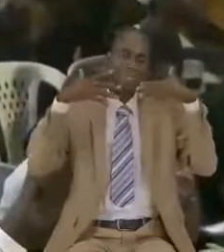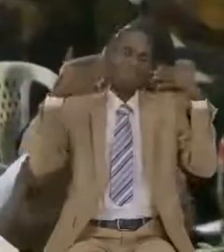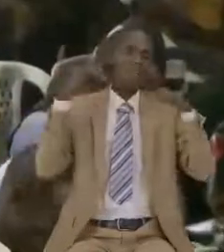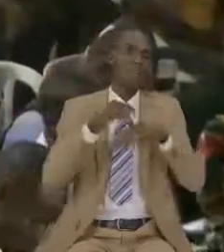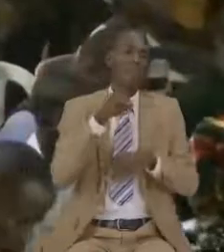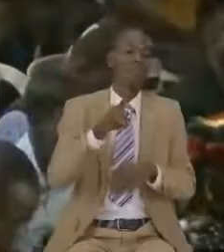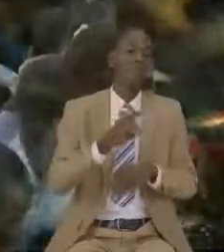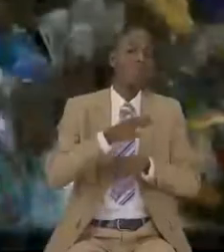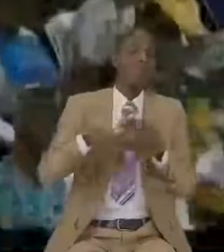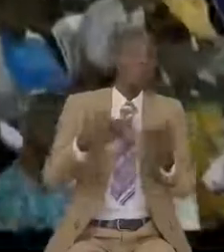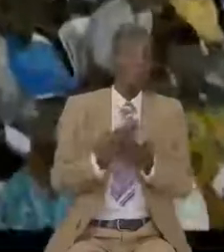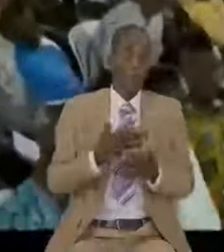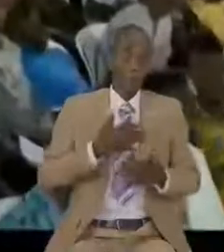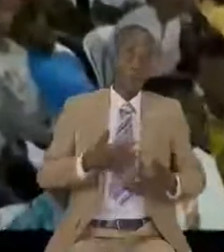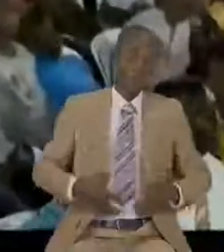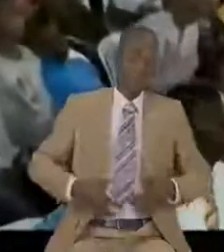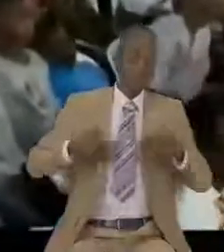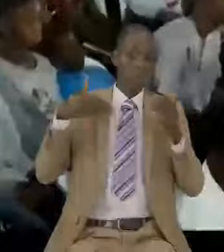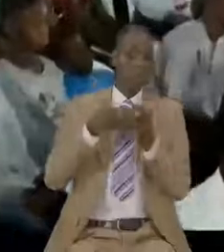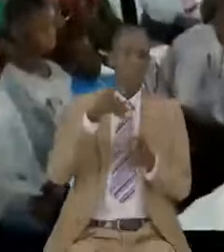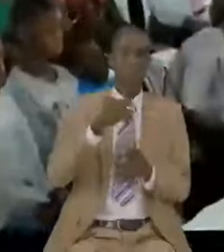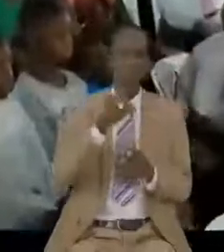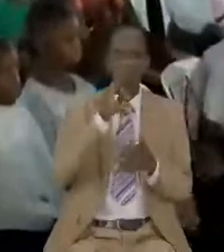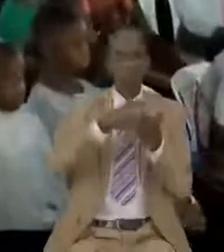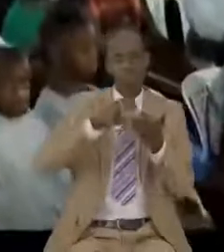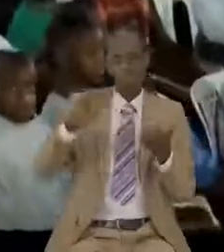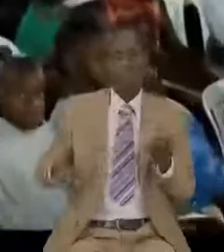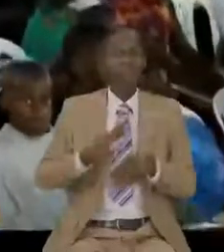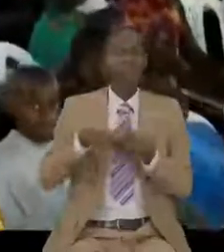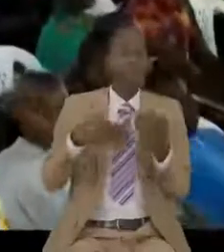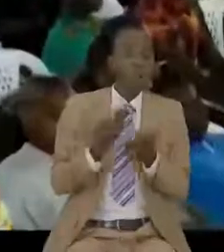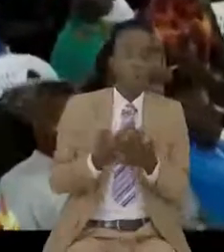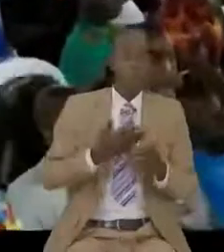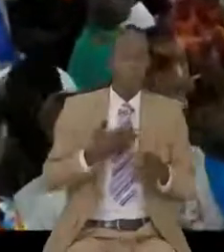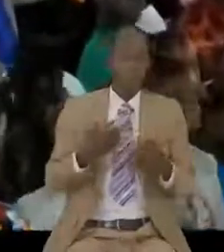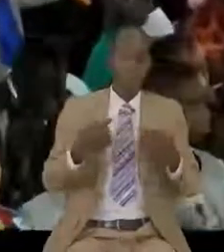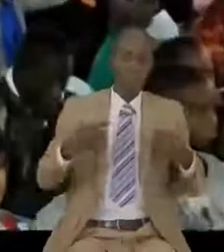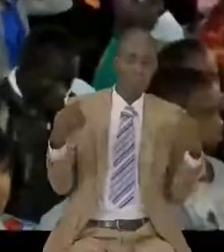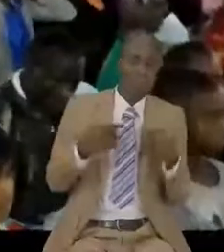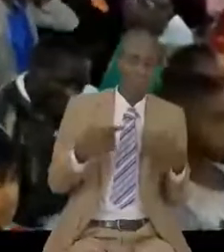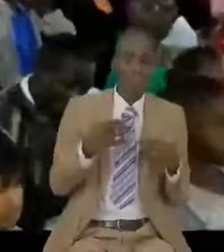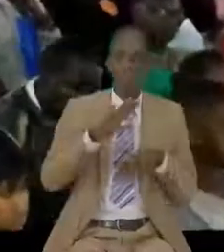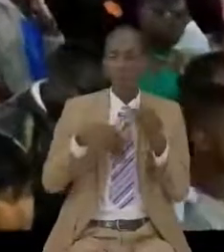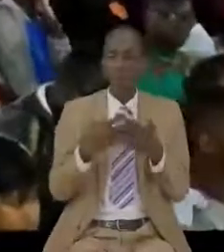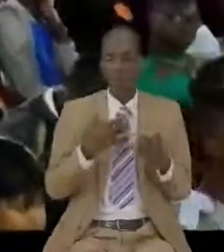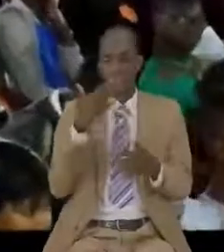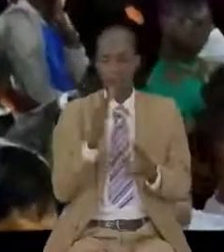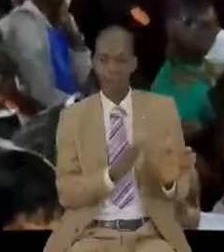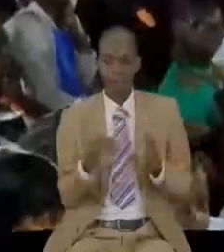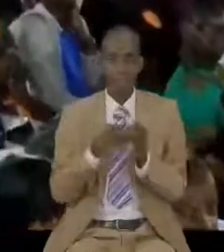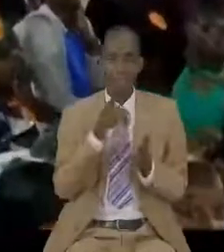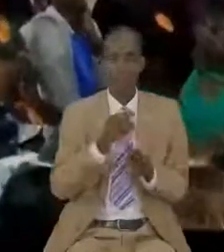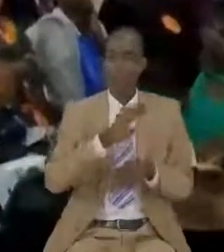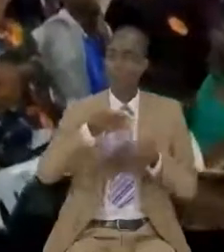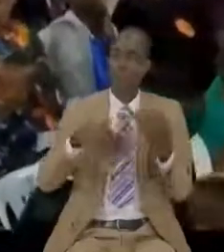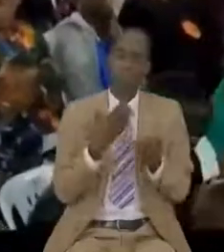colère est partie, toutes les choses que j'avais contre toi, tout est passé, le ciel te